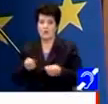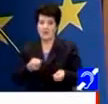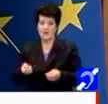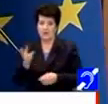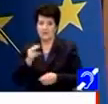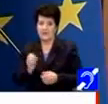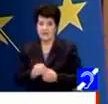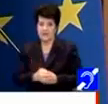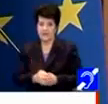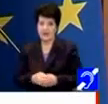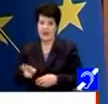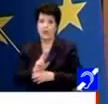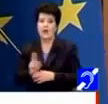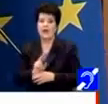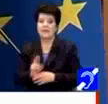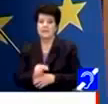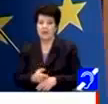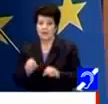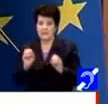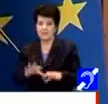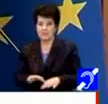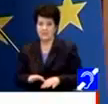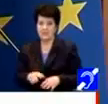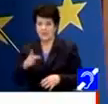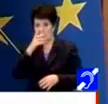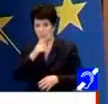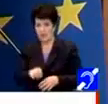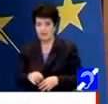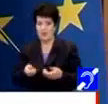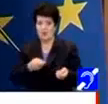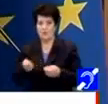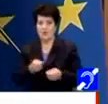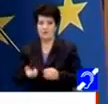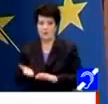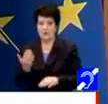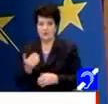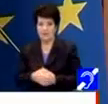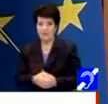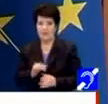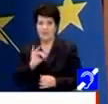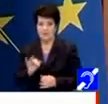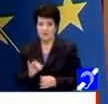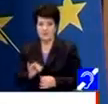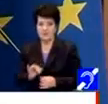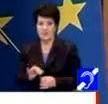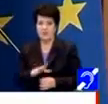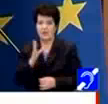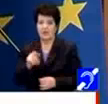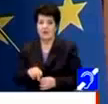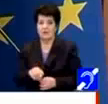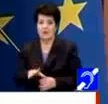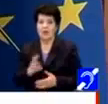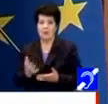de corectare a deciziilor proaste ale guvernului precedent și au apreciat faptul că noi